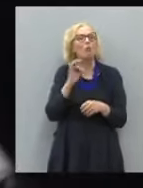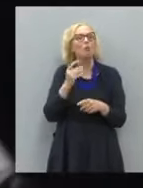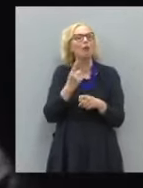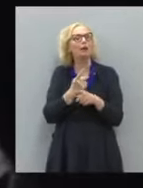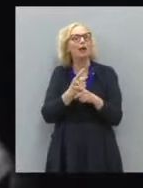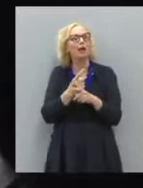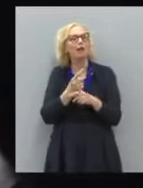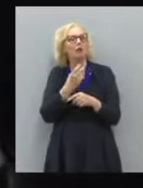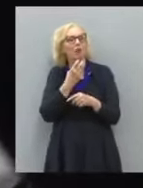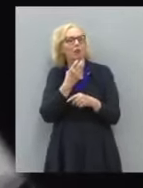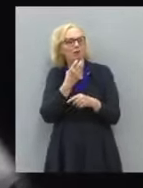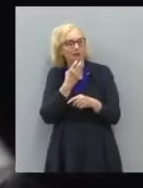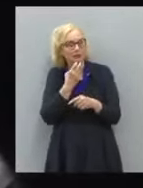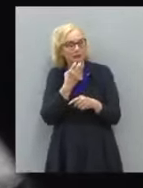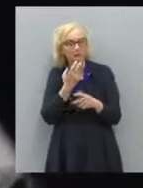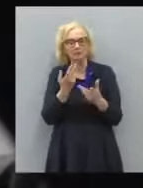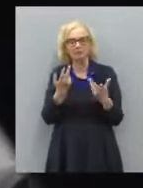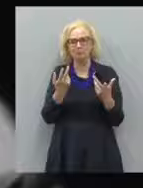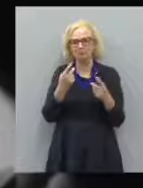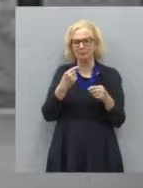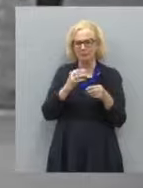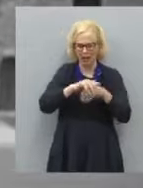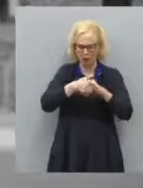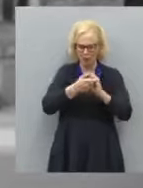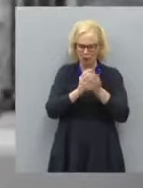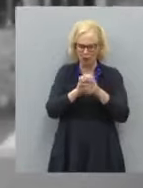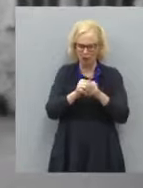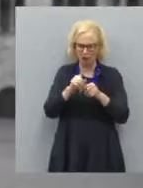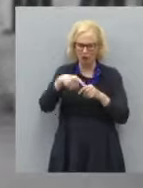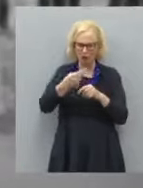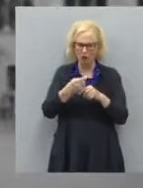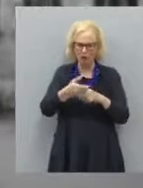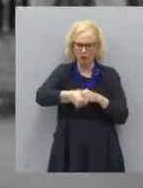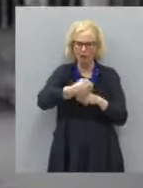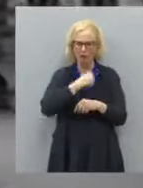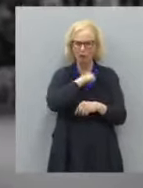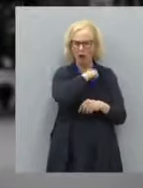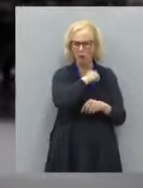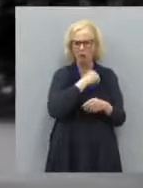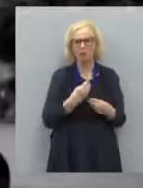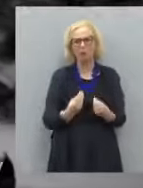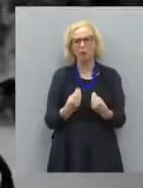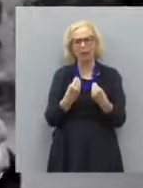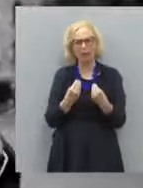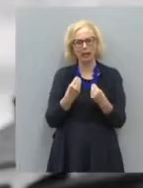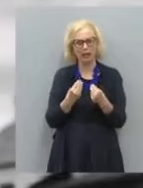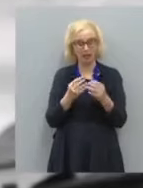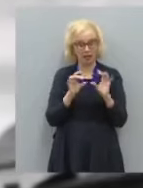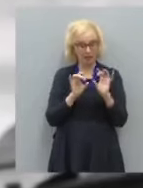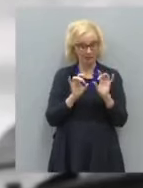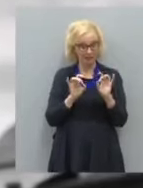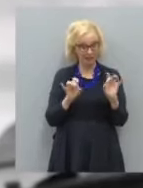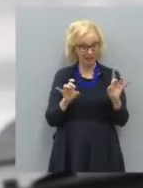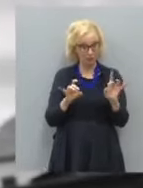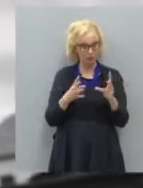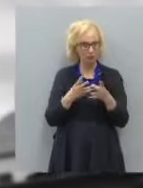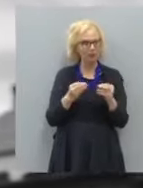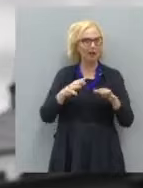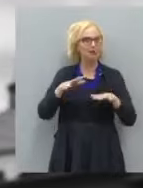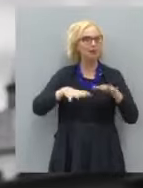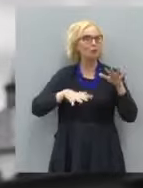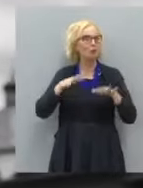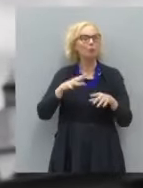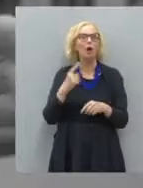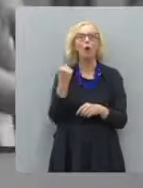ma se continuo a lavarmi le mani con la macchina perché devo salutare col gomito un virus tanti dubbi buna